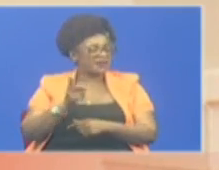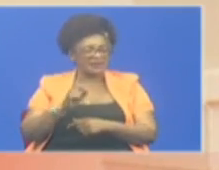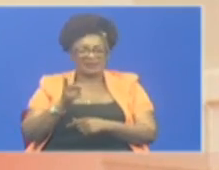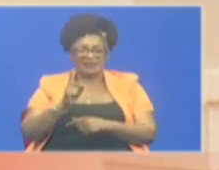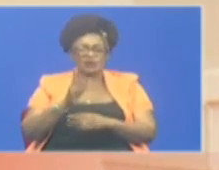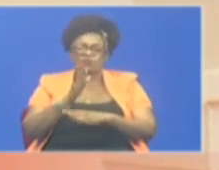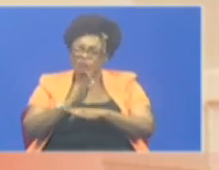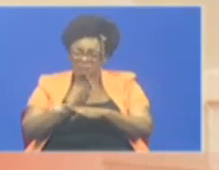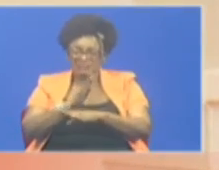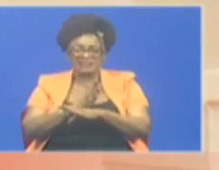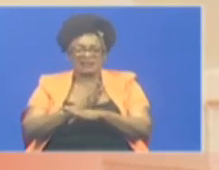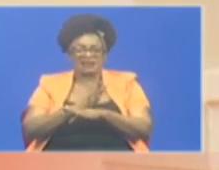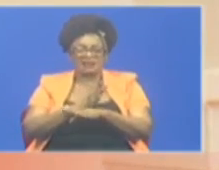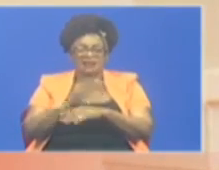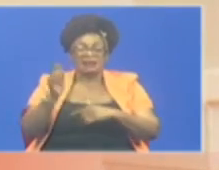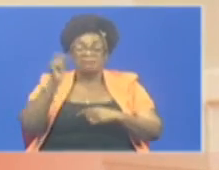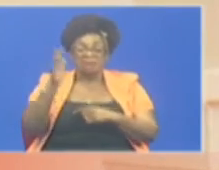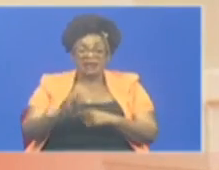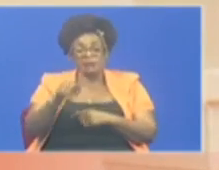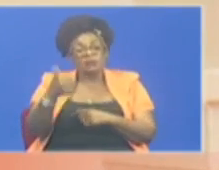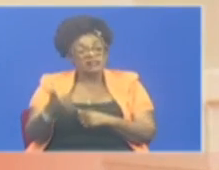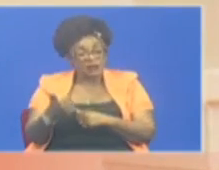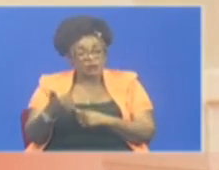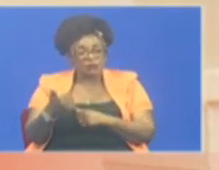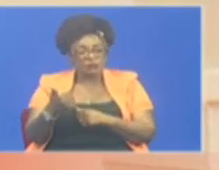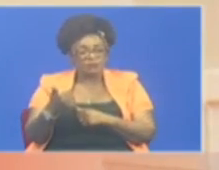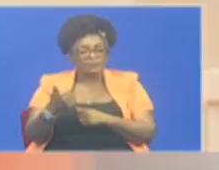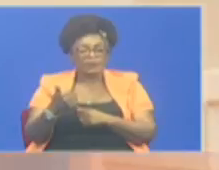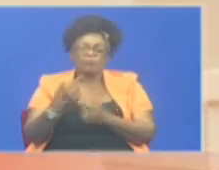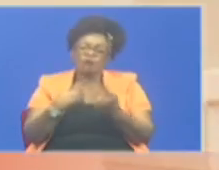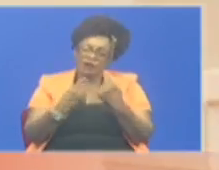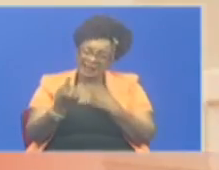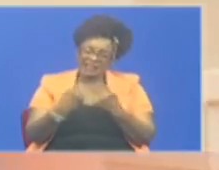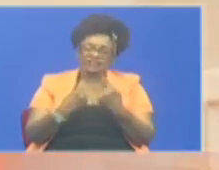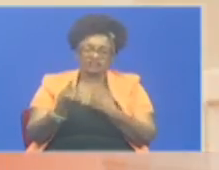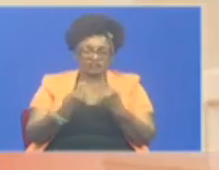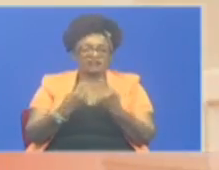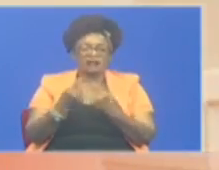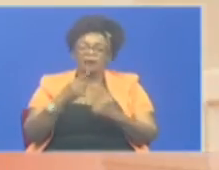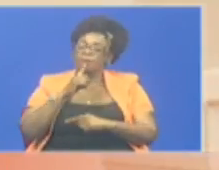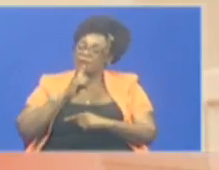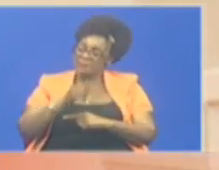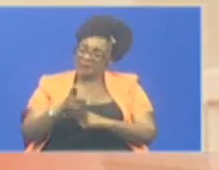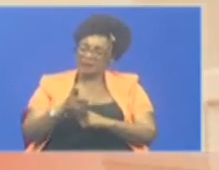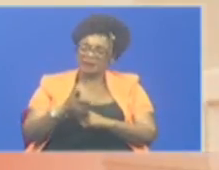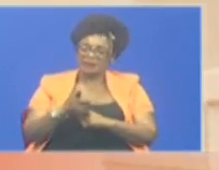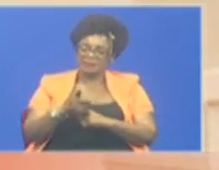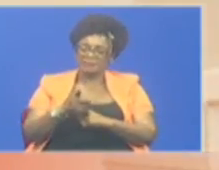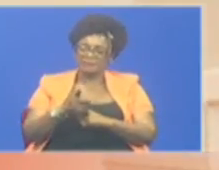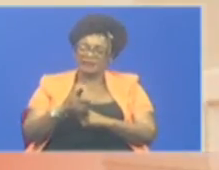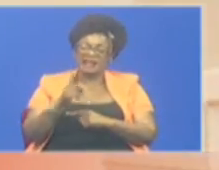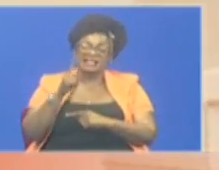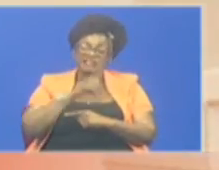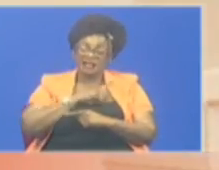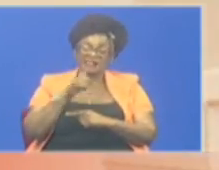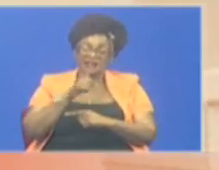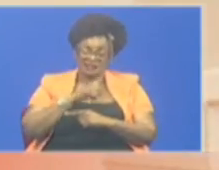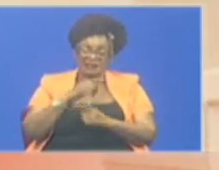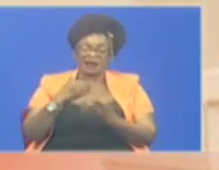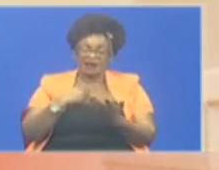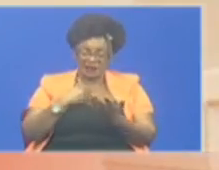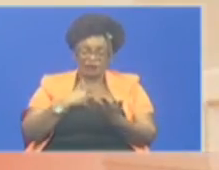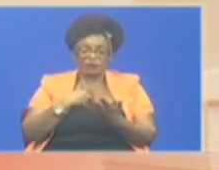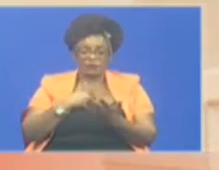kuumiza Mkenya mwenzako. Muongeleshe na umuambie hatari ambayo anajiweka yeye